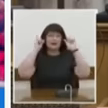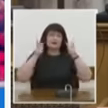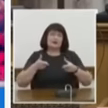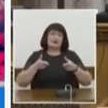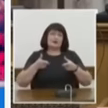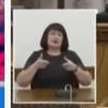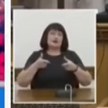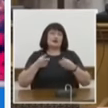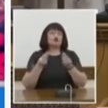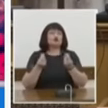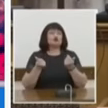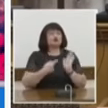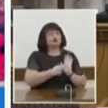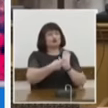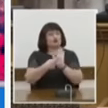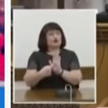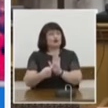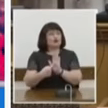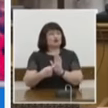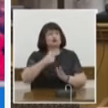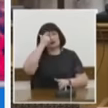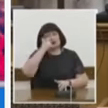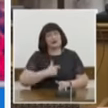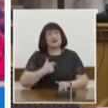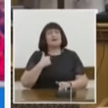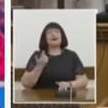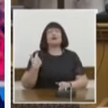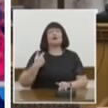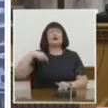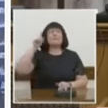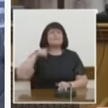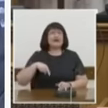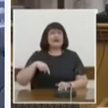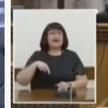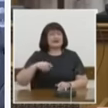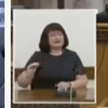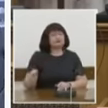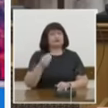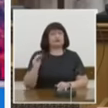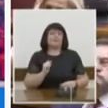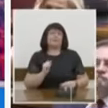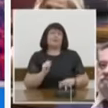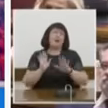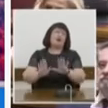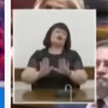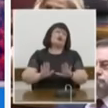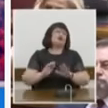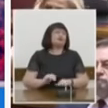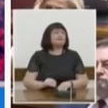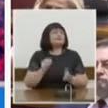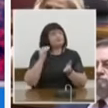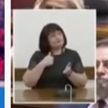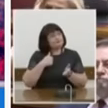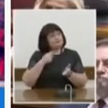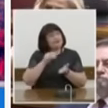ένας άνθρωπος πέρα από στην ελλάδα των γόνων και της κομματικής επετηρίδας που δεν έχει αυτές ς θείες αρετές σκεφτείτε εσείς κύριε παυλόπουλο κύριε οικονόμου αν